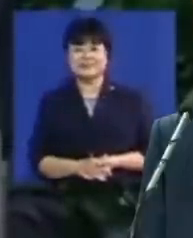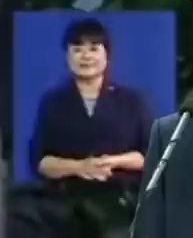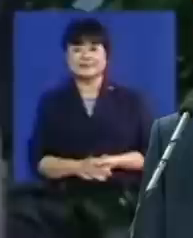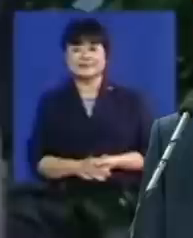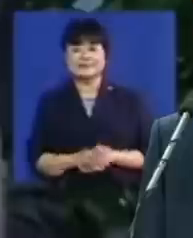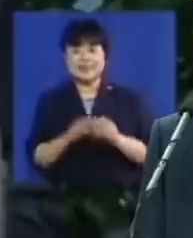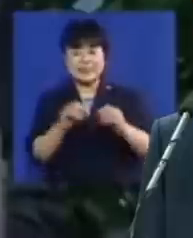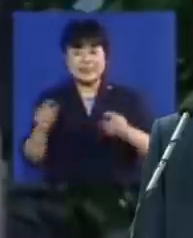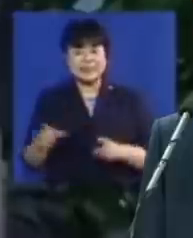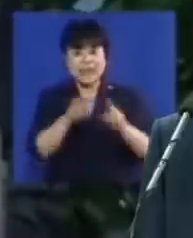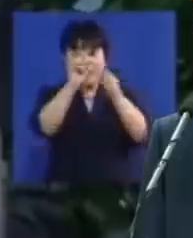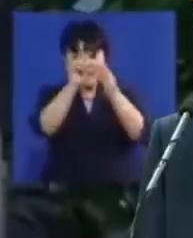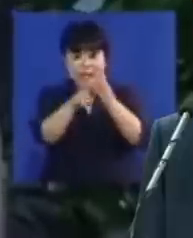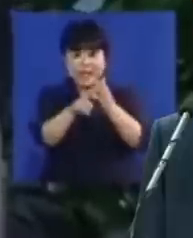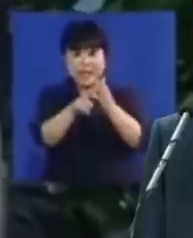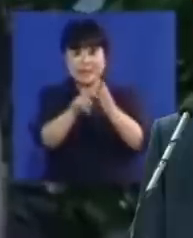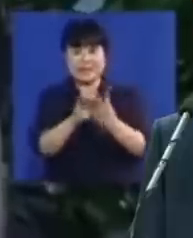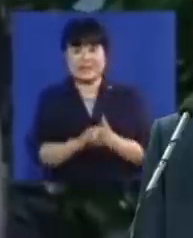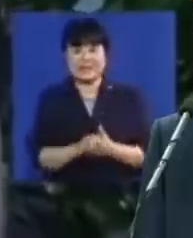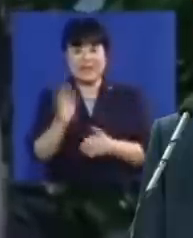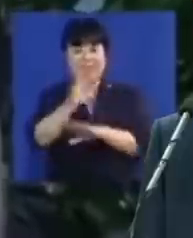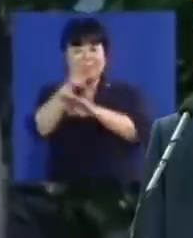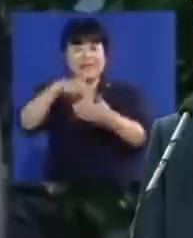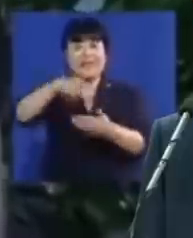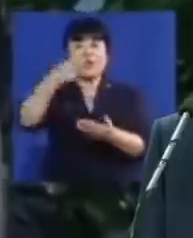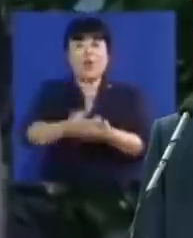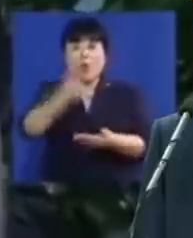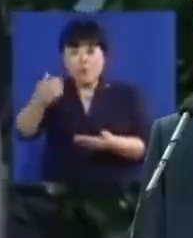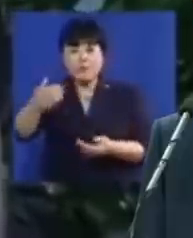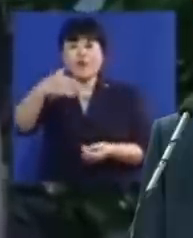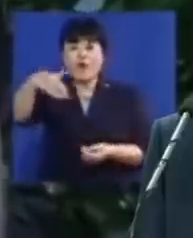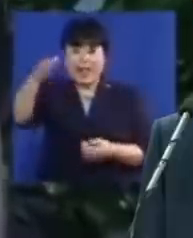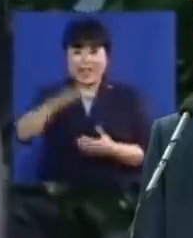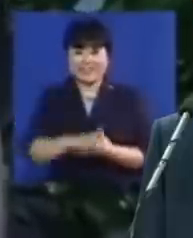이 땅에서 살다가 하늘나라 땅으로 옮겨간다.